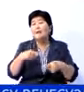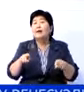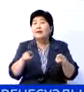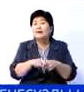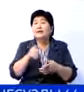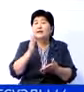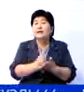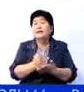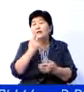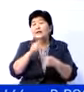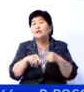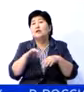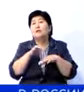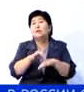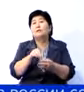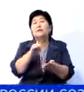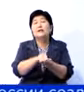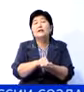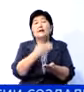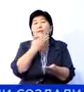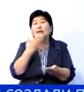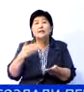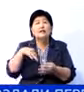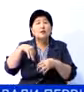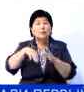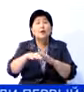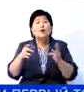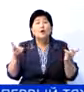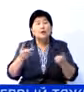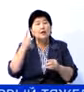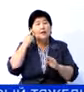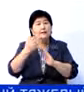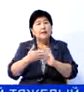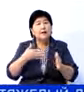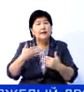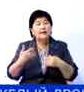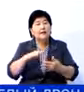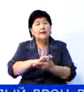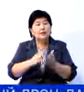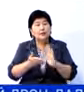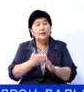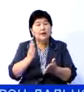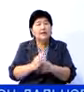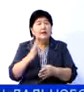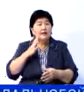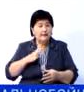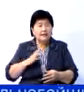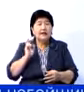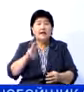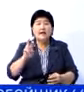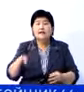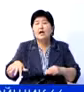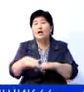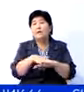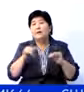устоявшиеся традиции проводов человеку в последнем путь сегодня нужно с пониманием отнестись к сложившейся ситуации воздержаться от посещения мисс